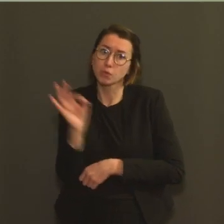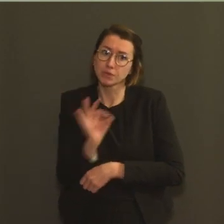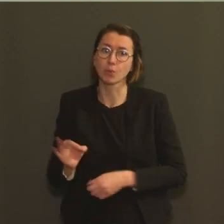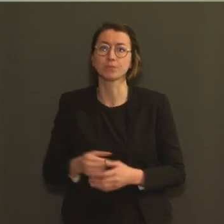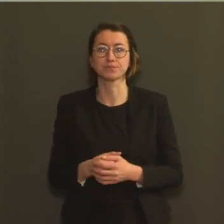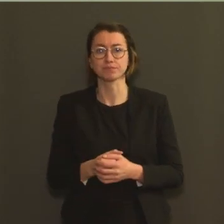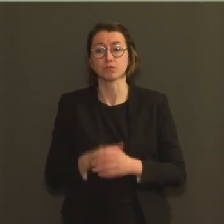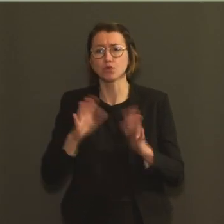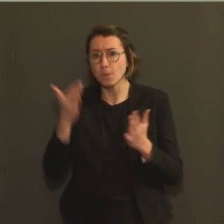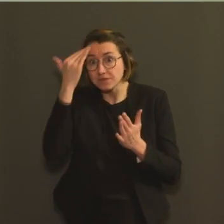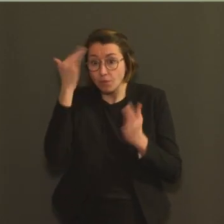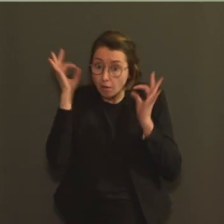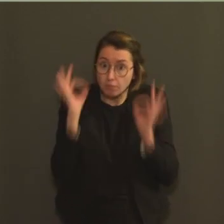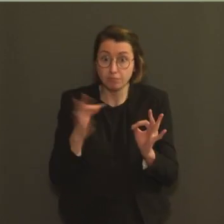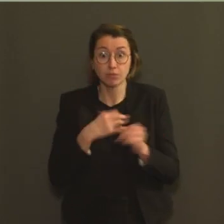diminuer la courbe.